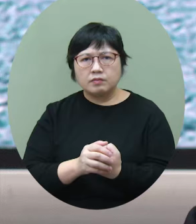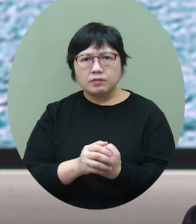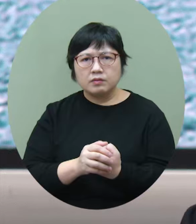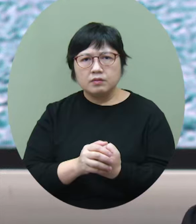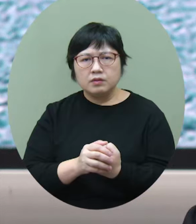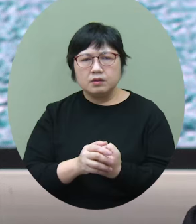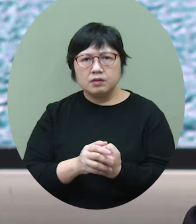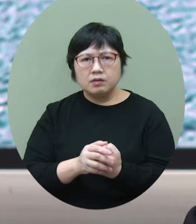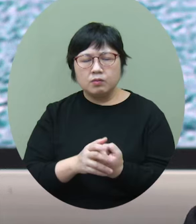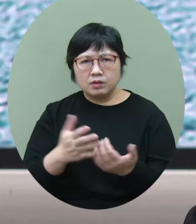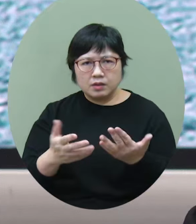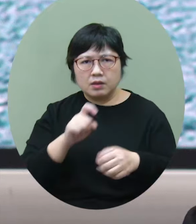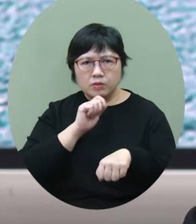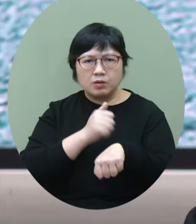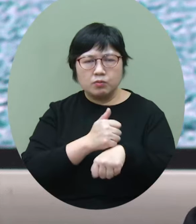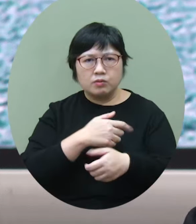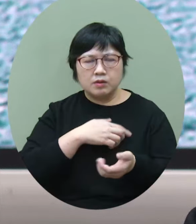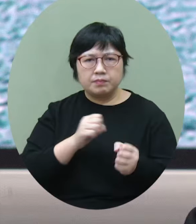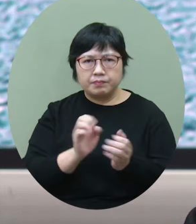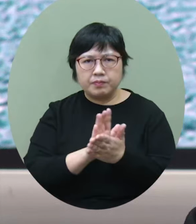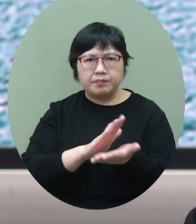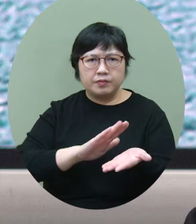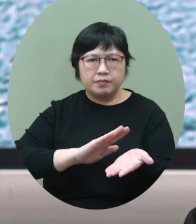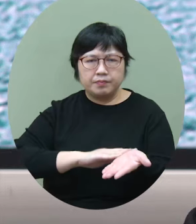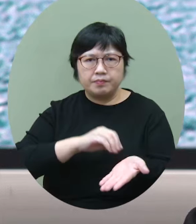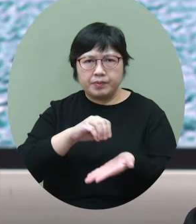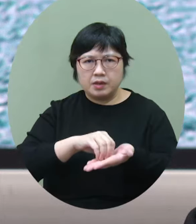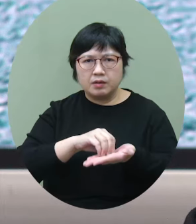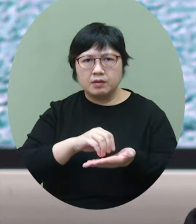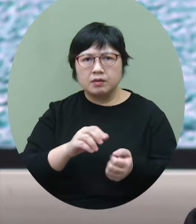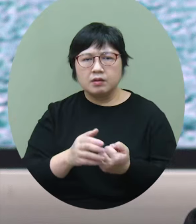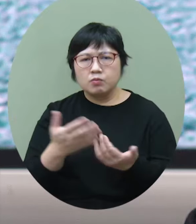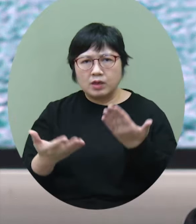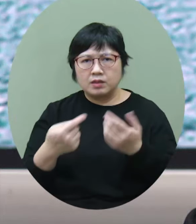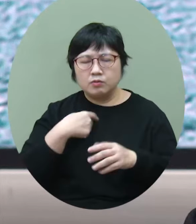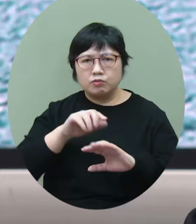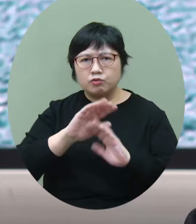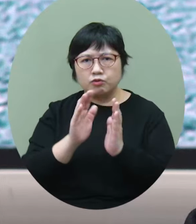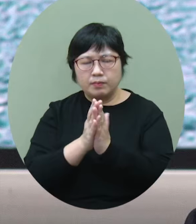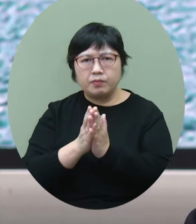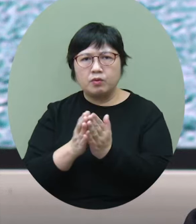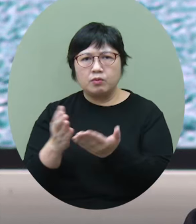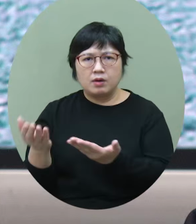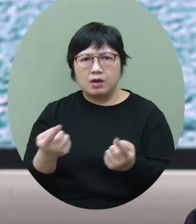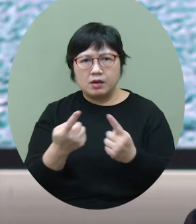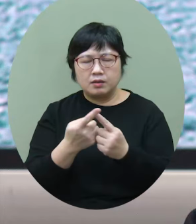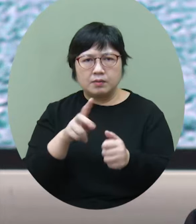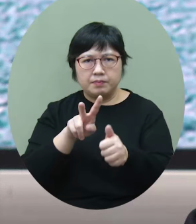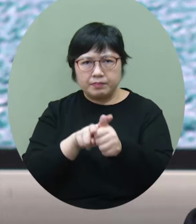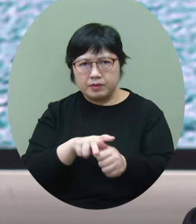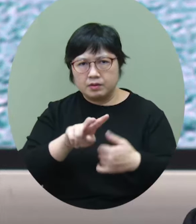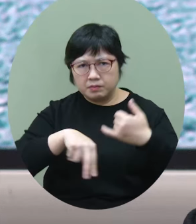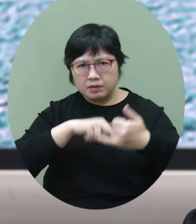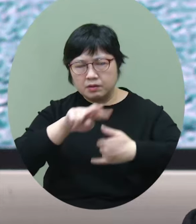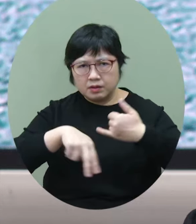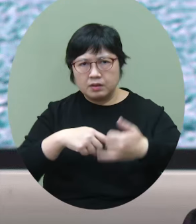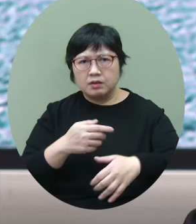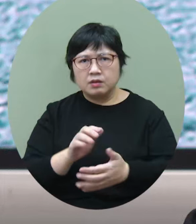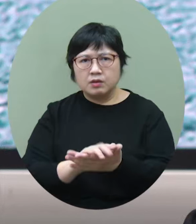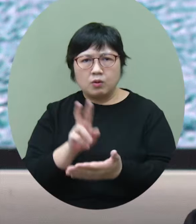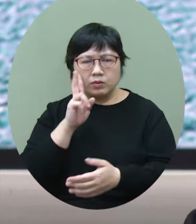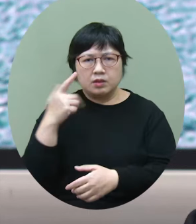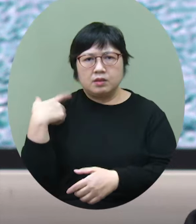確診的話咧，咁我哋就可能就要所有嘅食客，即係某一段時間就接受強制檢測啦。即係好似我哋